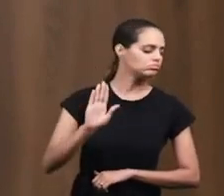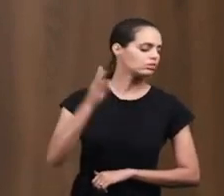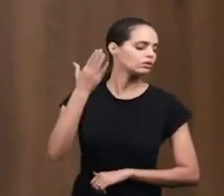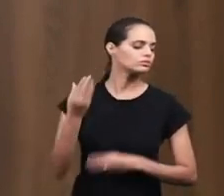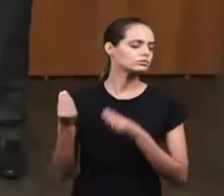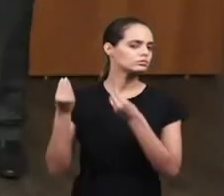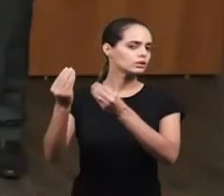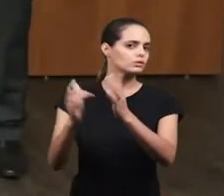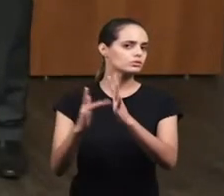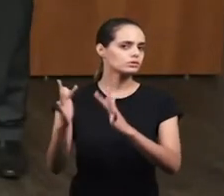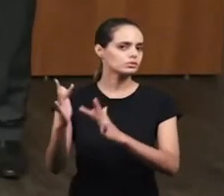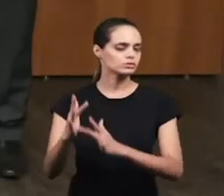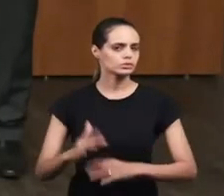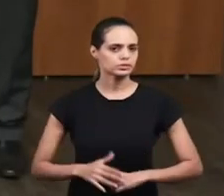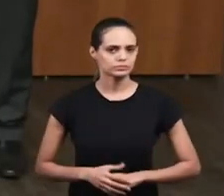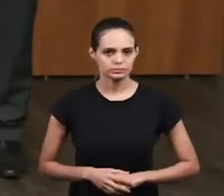Herrn Jesus.